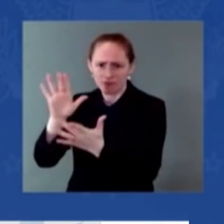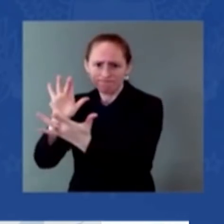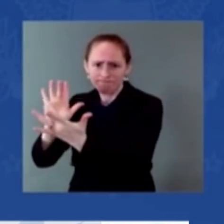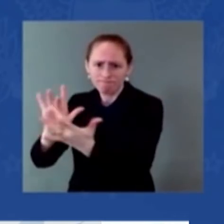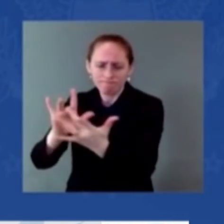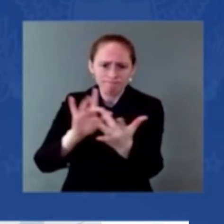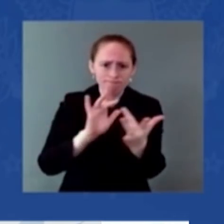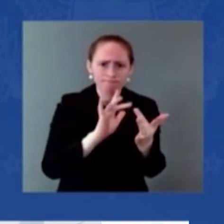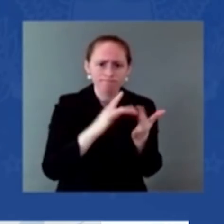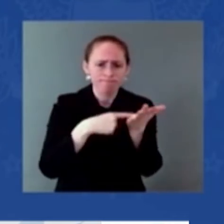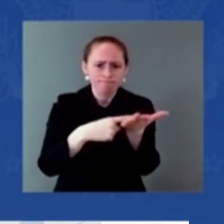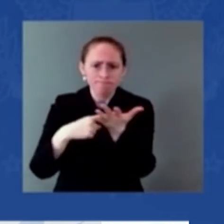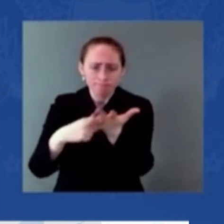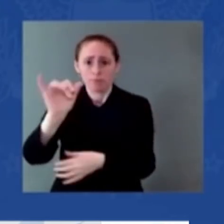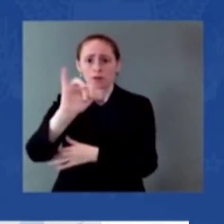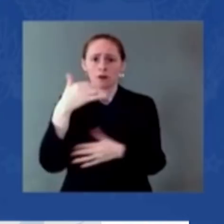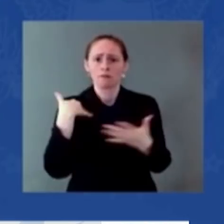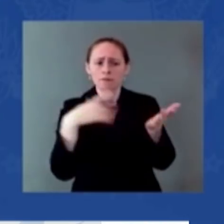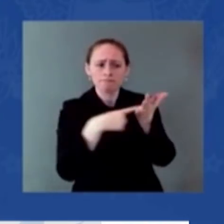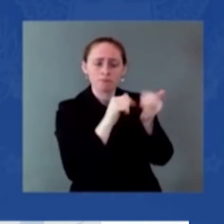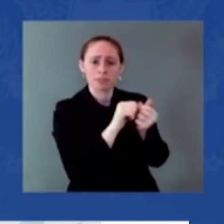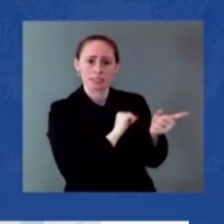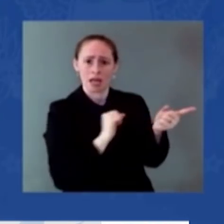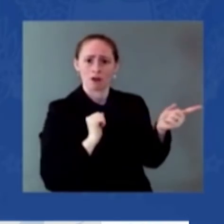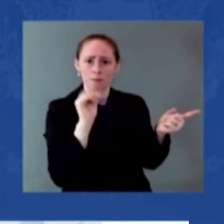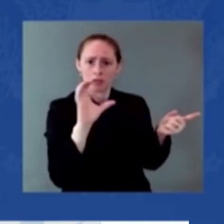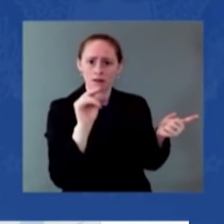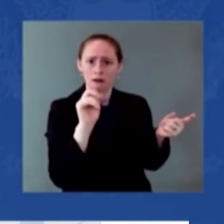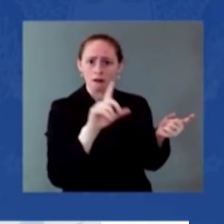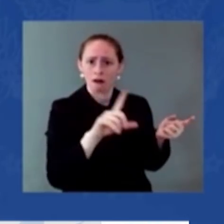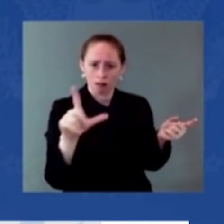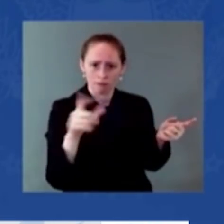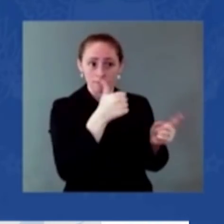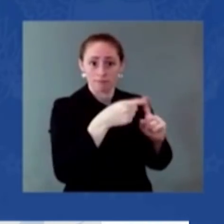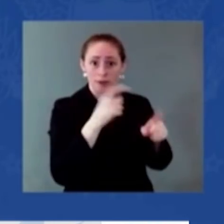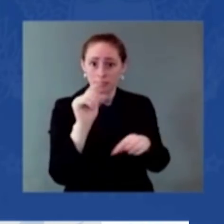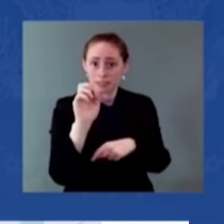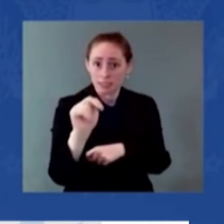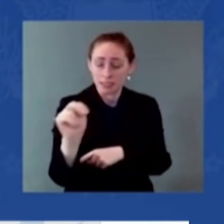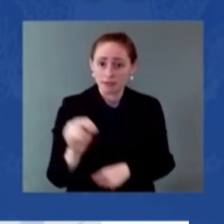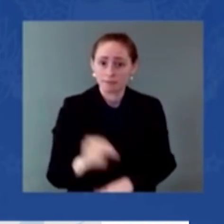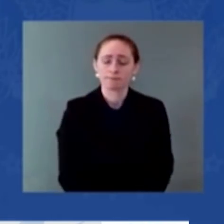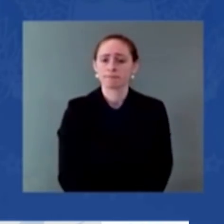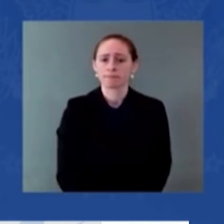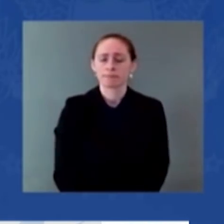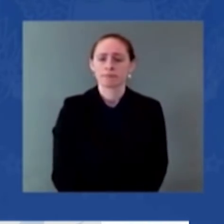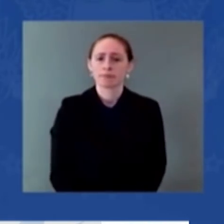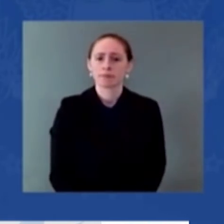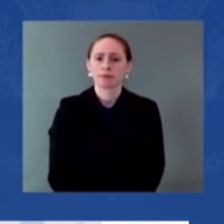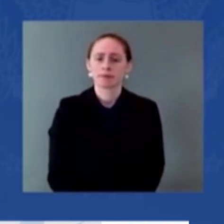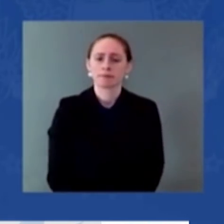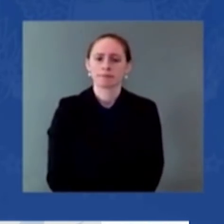morning together, and he said, as I was watching on television while talking to him, like all of you have,